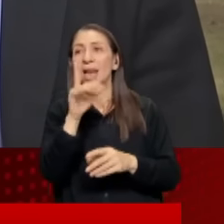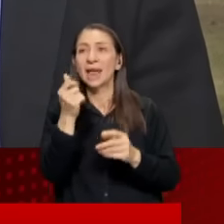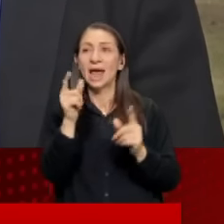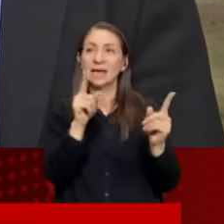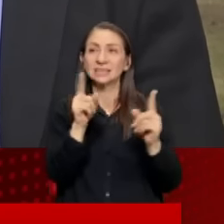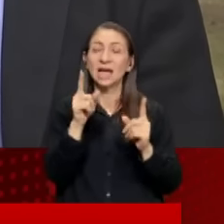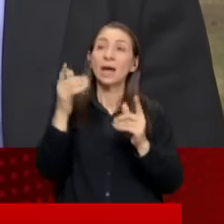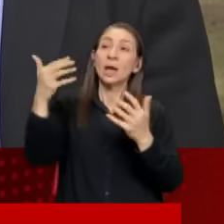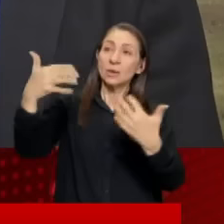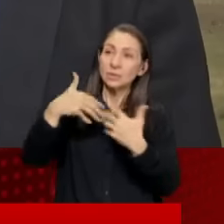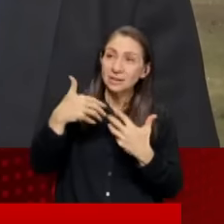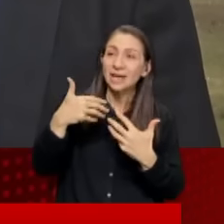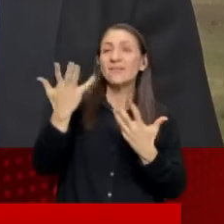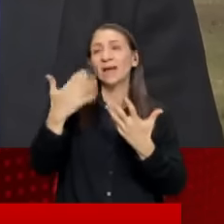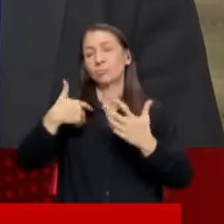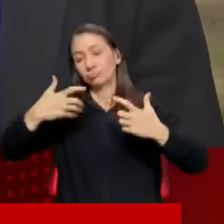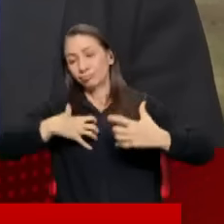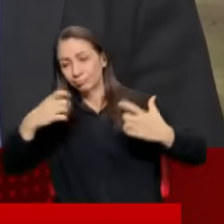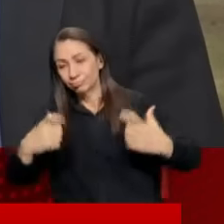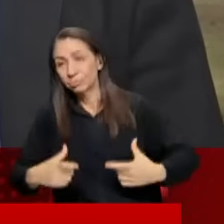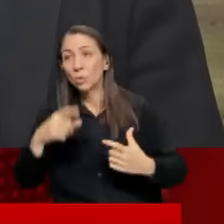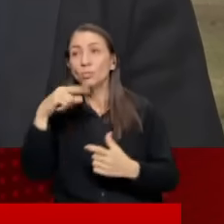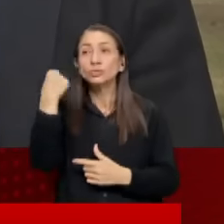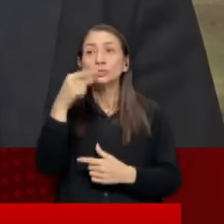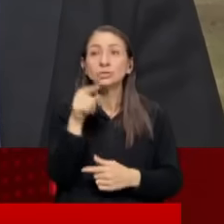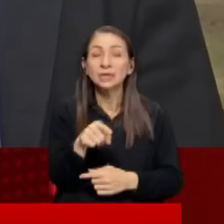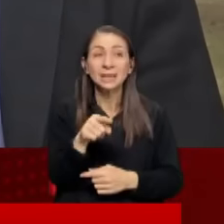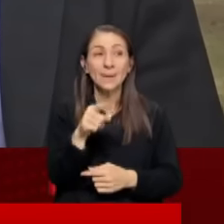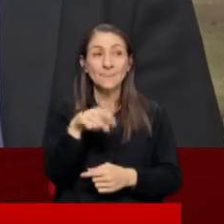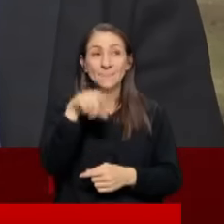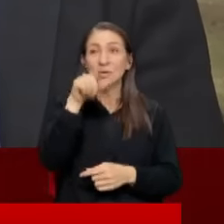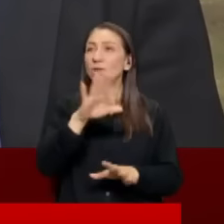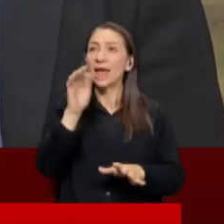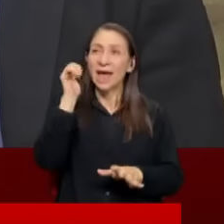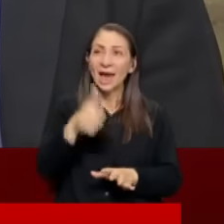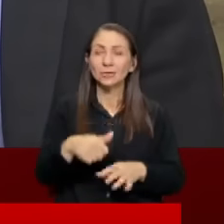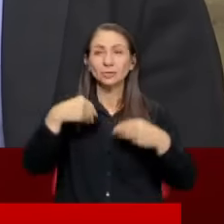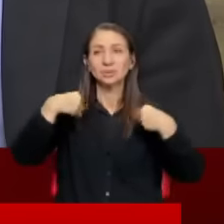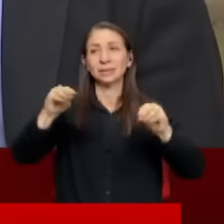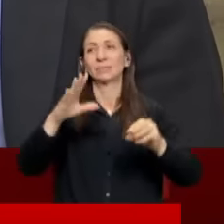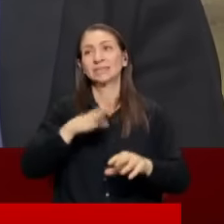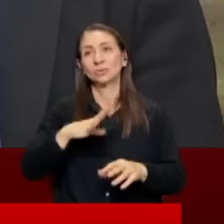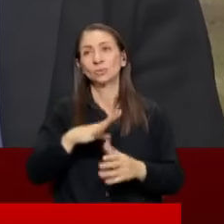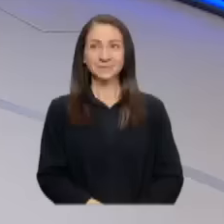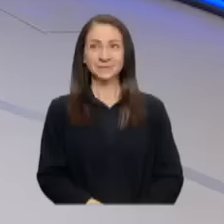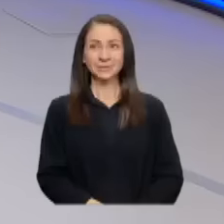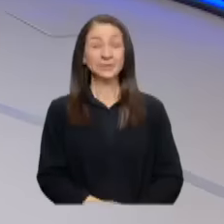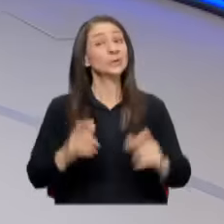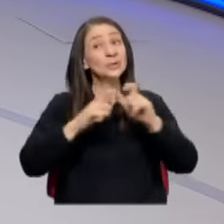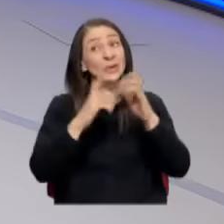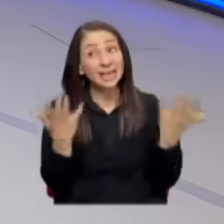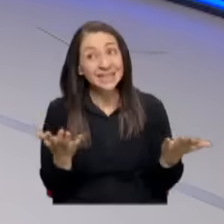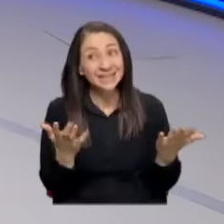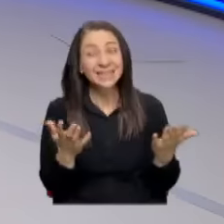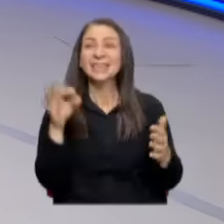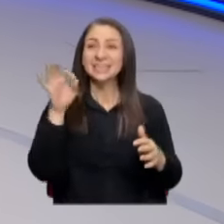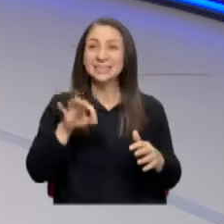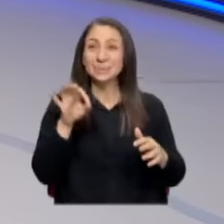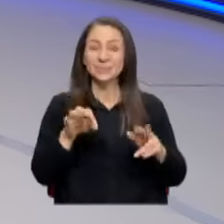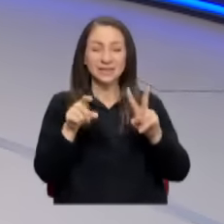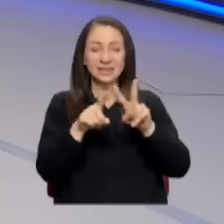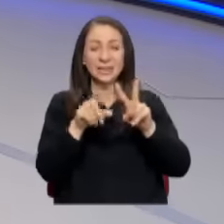Bu da ithal ve yerli olmasından kaynaklanıyor. Dolayısıyla da bir gün değil çiçeği her gün satmak istiyoruz. Günaydın.